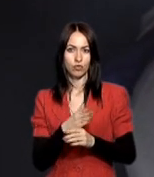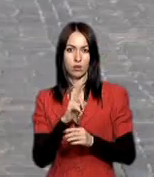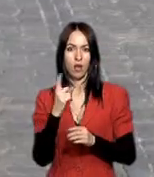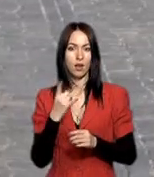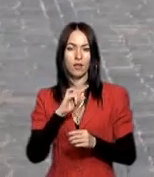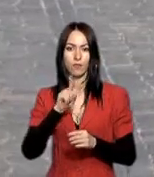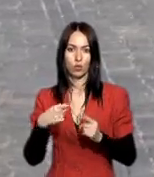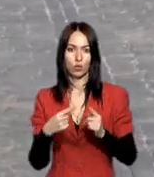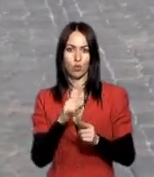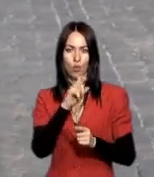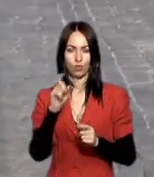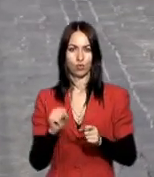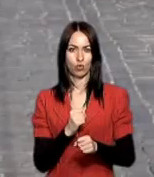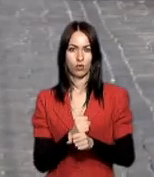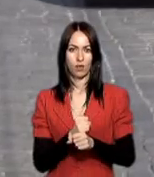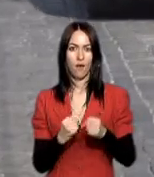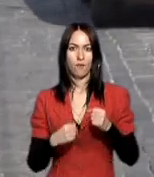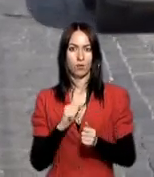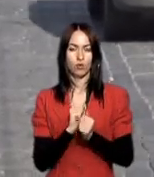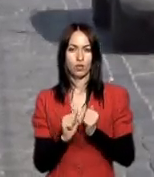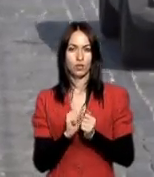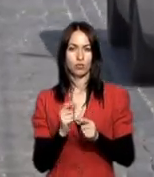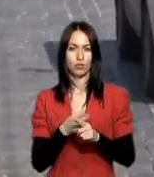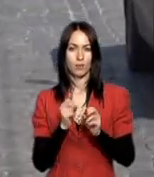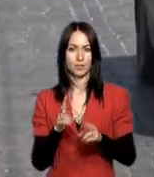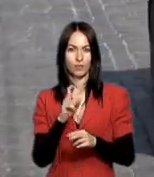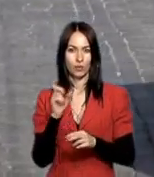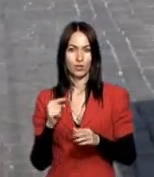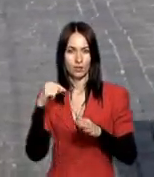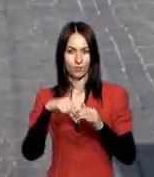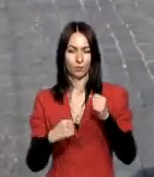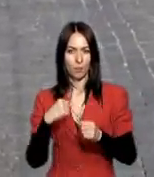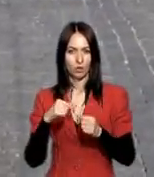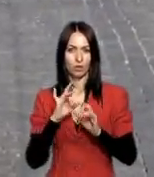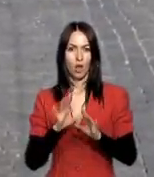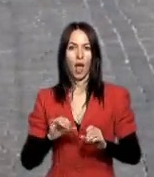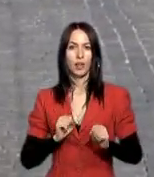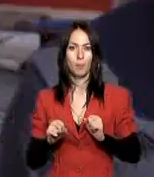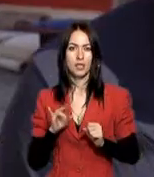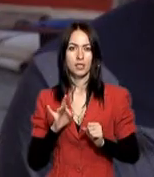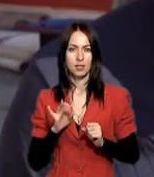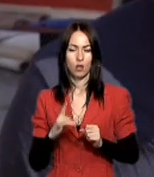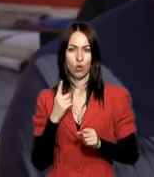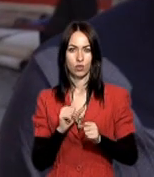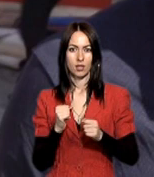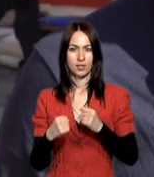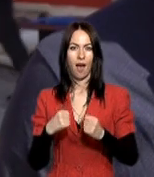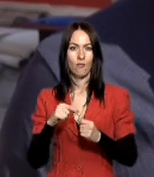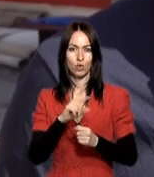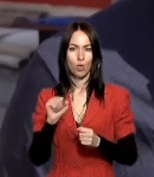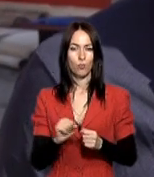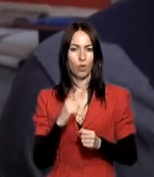точно. Водії стали частіше дезінфікувати салони машин, каже адміністратор однієї з автомийок у центрі Харкова